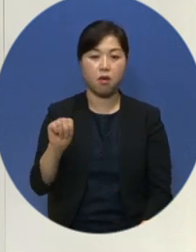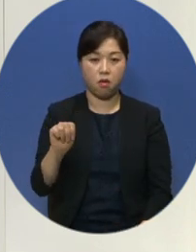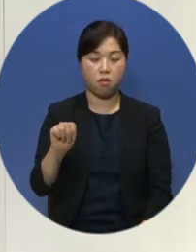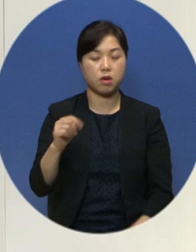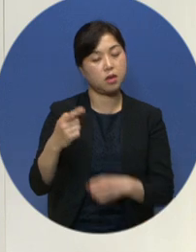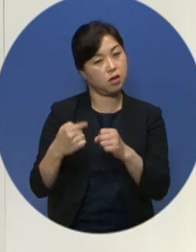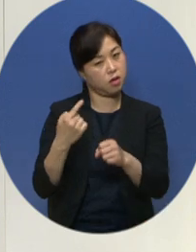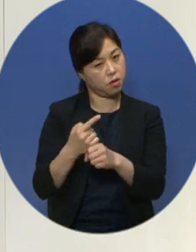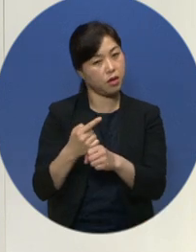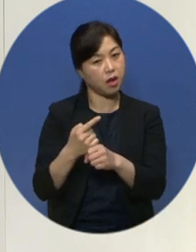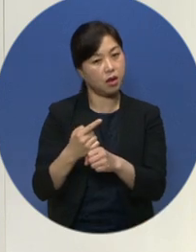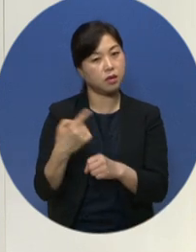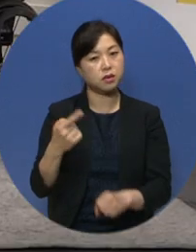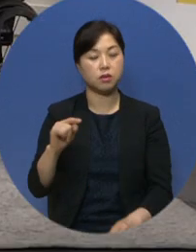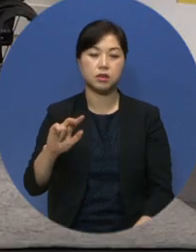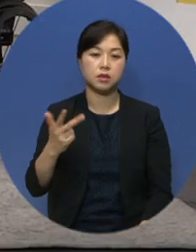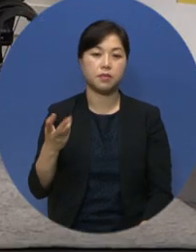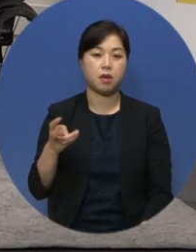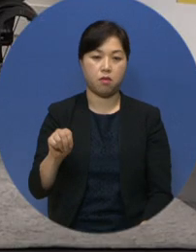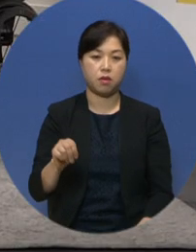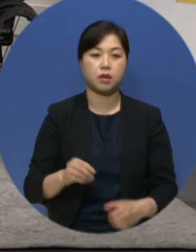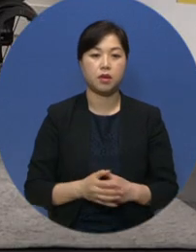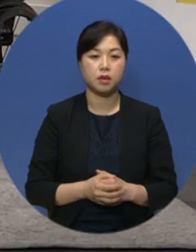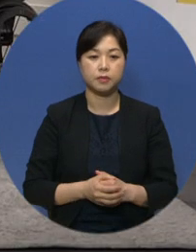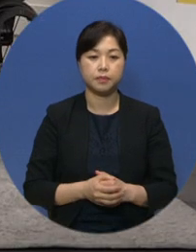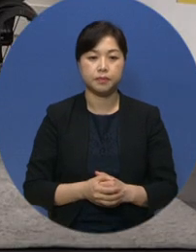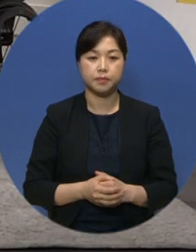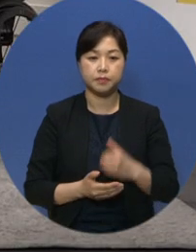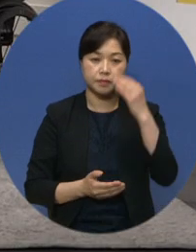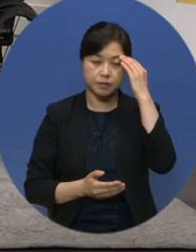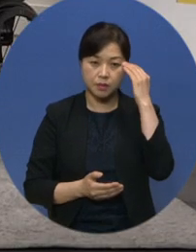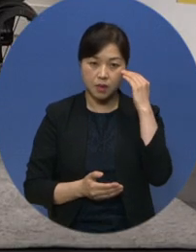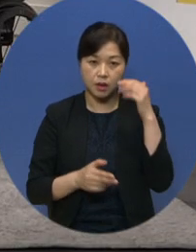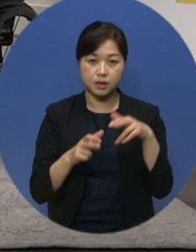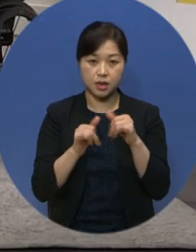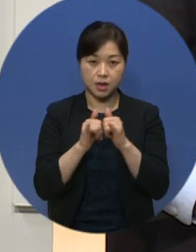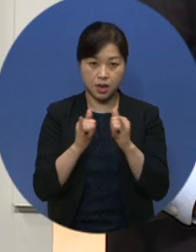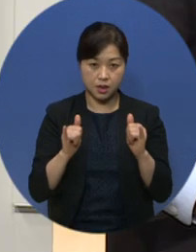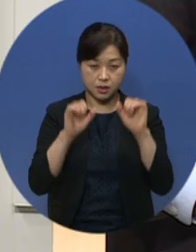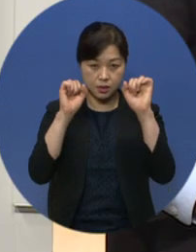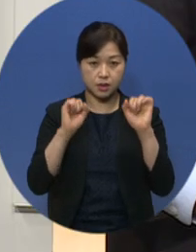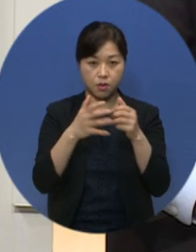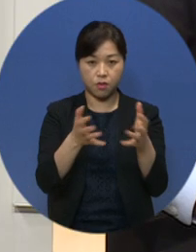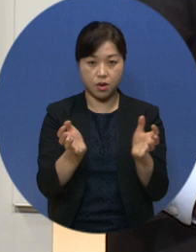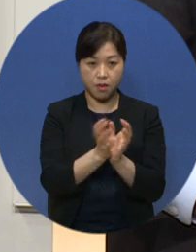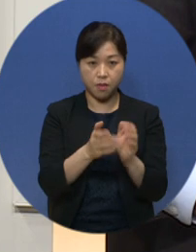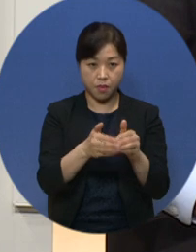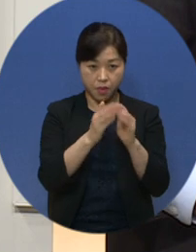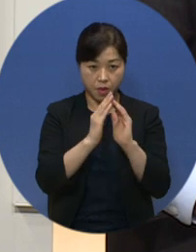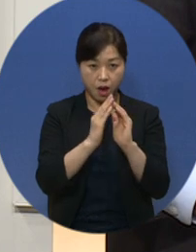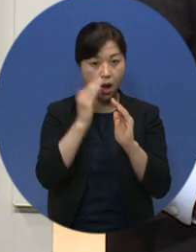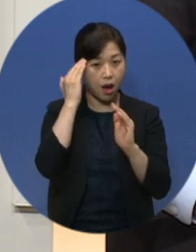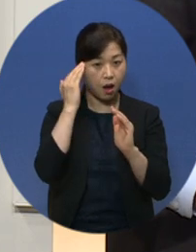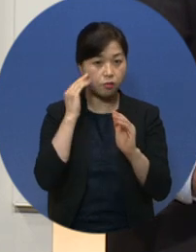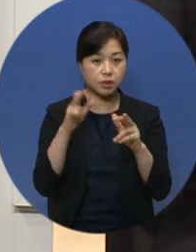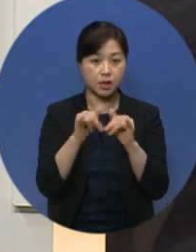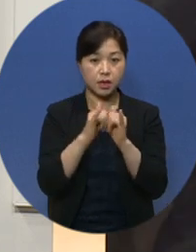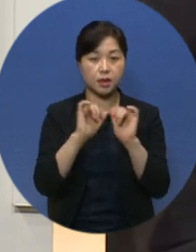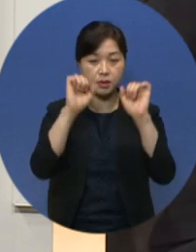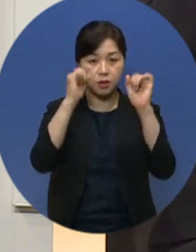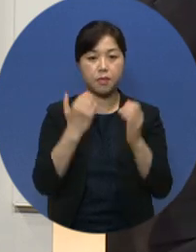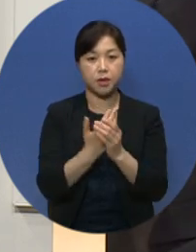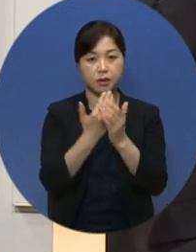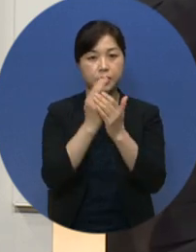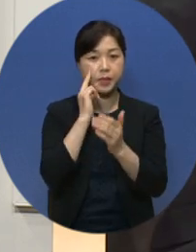지금 되고 있습니다 어 대한장애인체육회 가 갈 적 되면서 한국 장애 체육의 굉장히 발전 을 많이